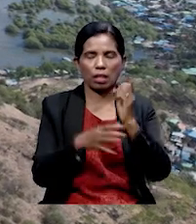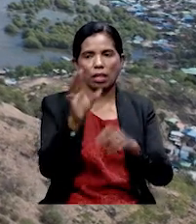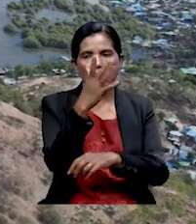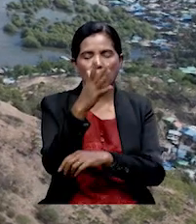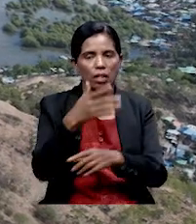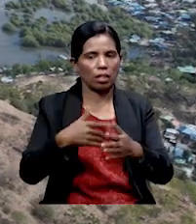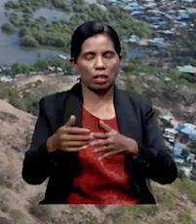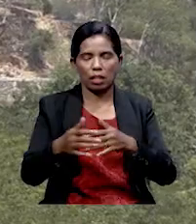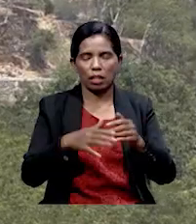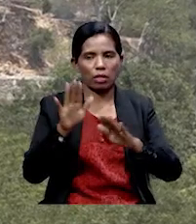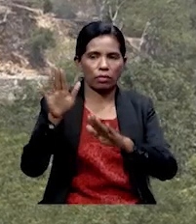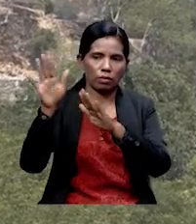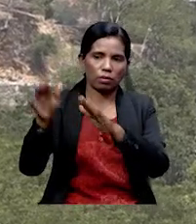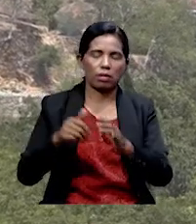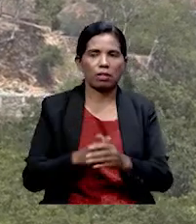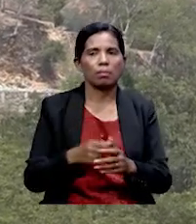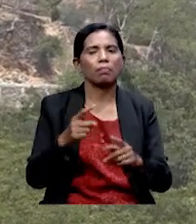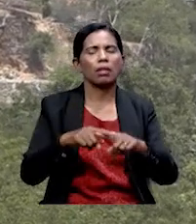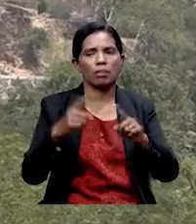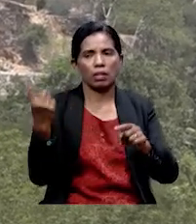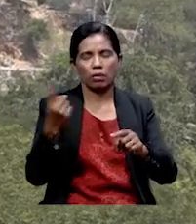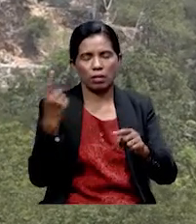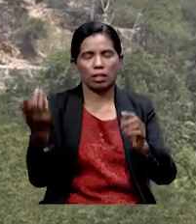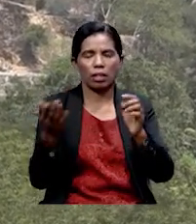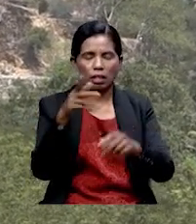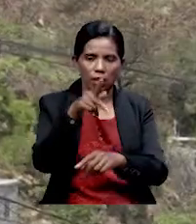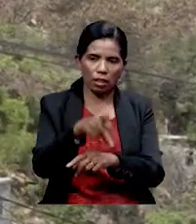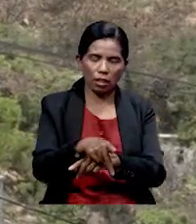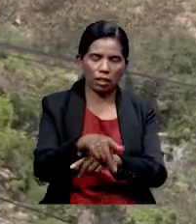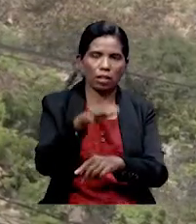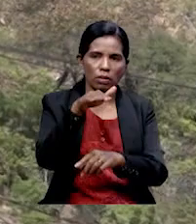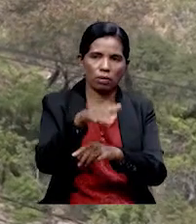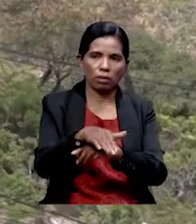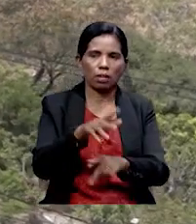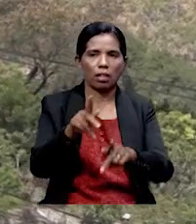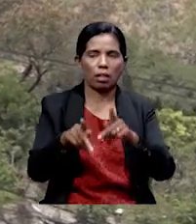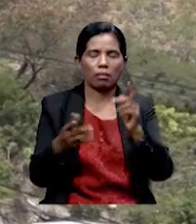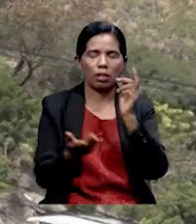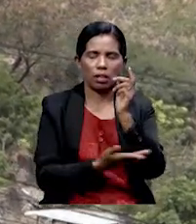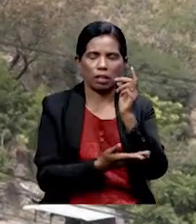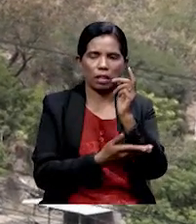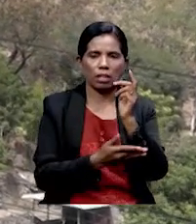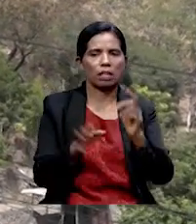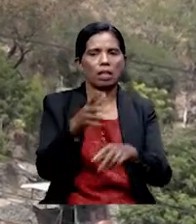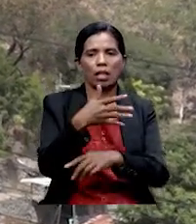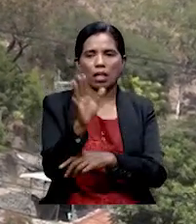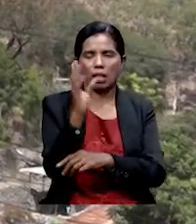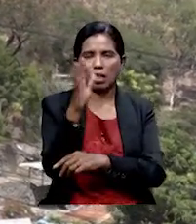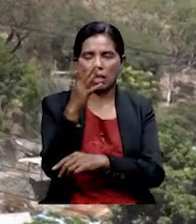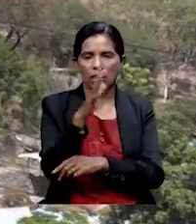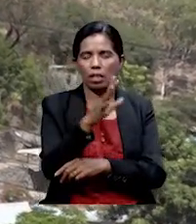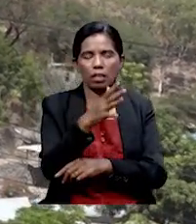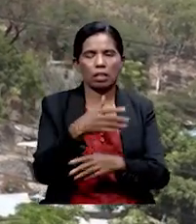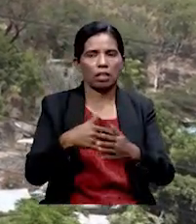faule te sirne ai be na fatin kala lo raik dar masaba e mai ai te si ai sirne na lai